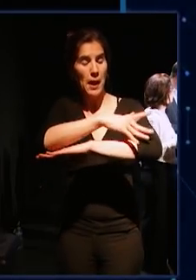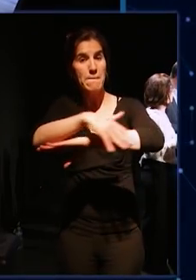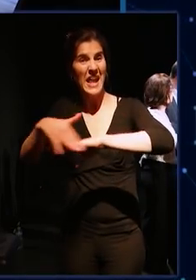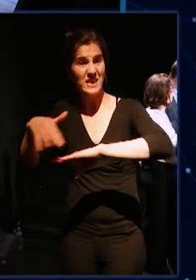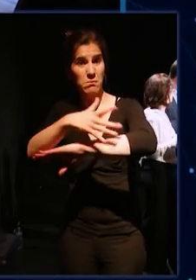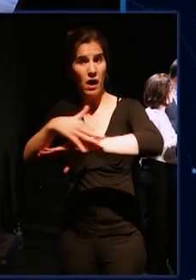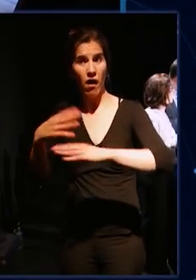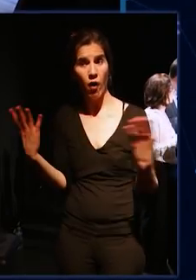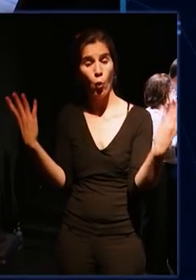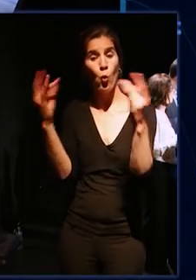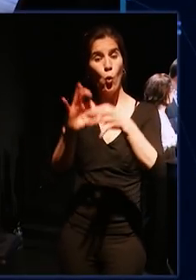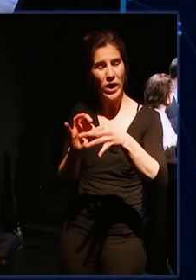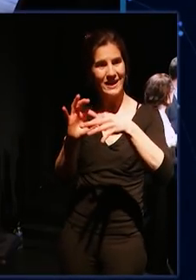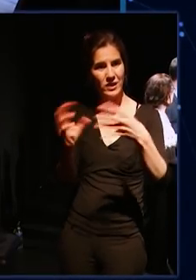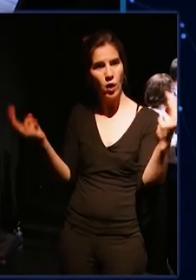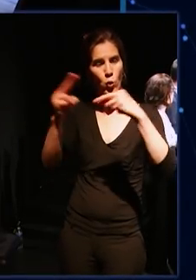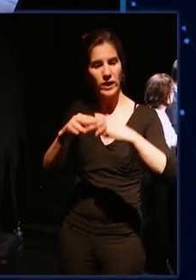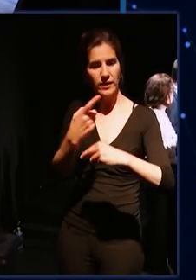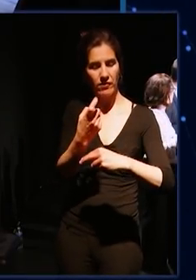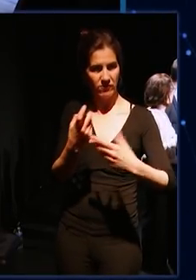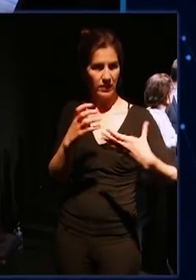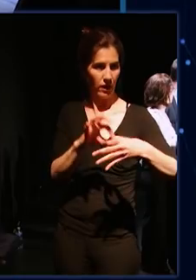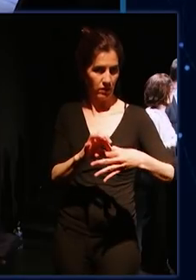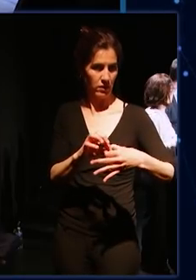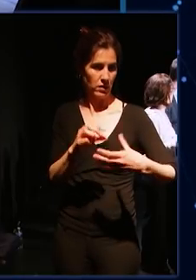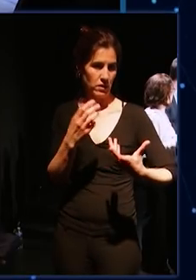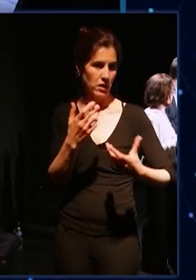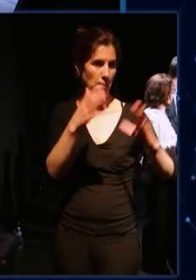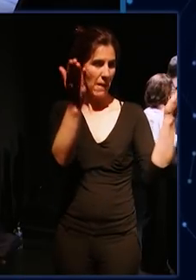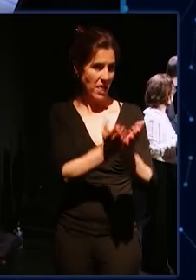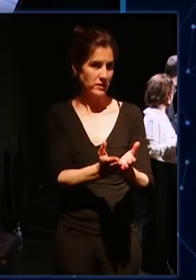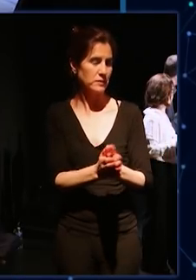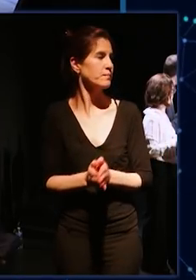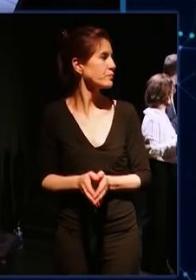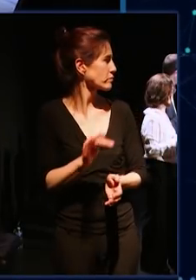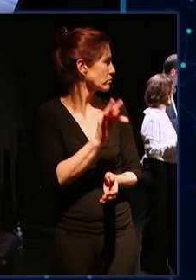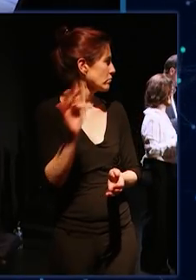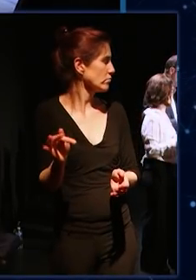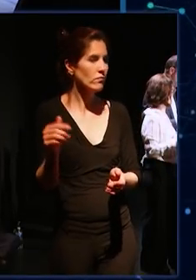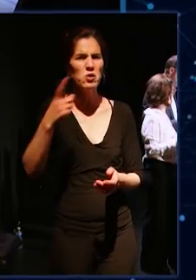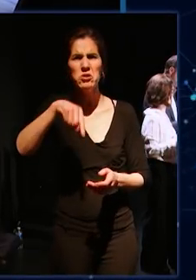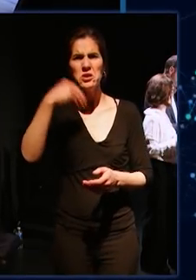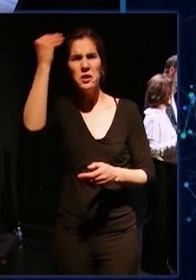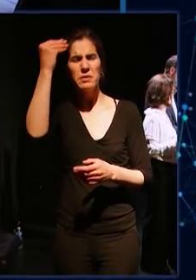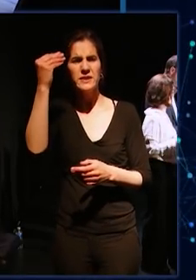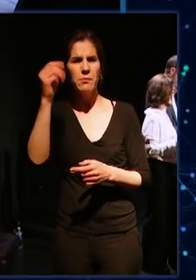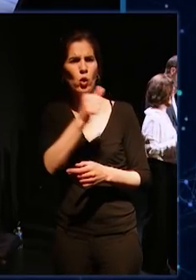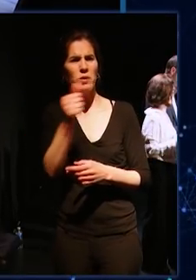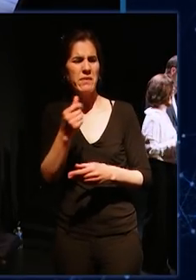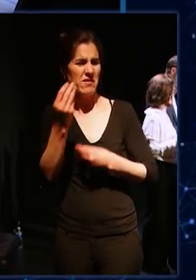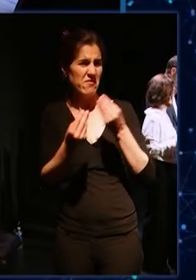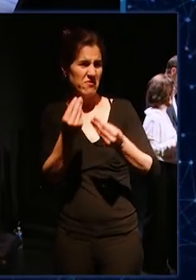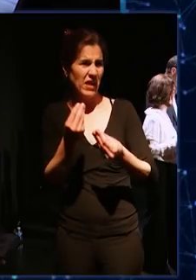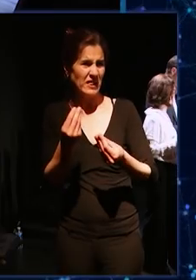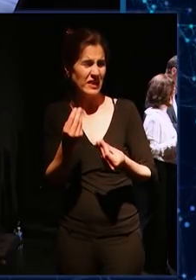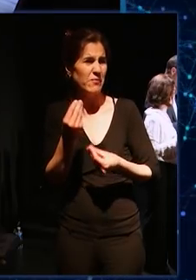gracias. Tornará per l'Álvaro Blanco de Gent pel Canvi. Nosaltres creiem que el primer que s'ha de fer és conciliar a tots els